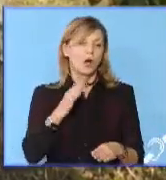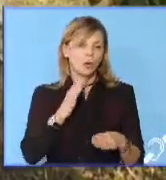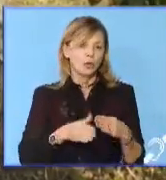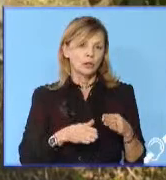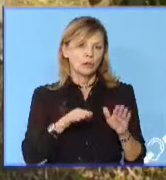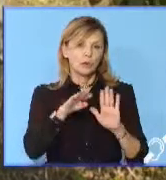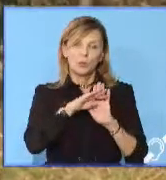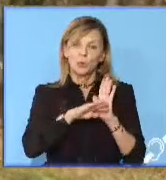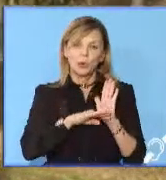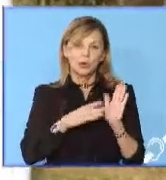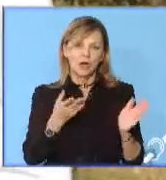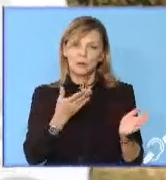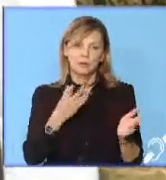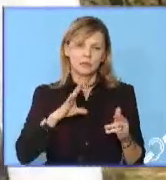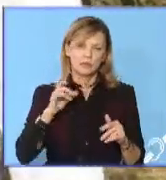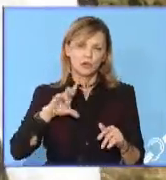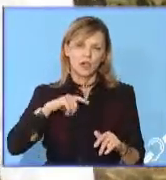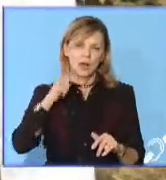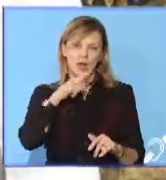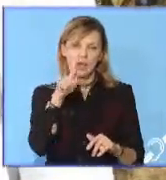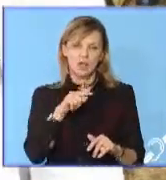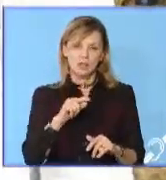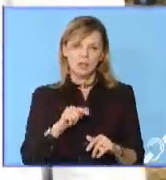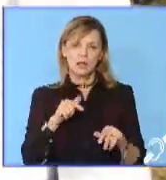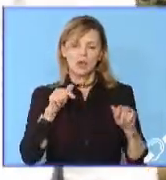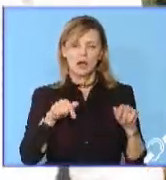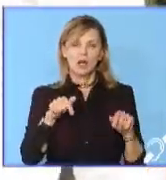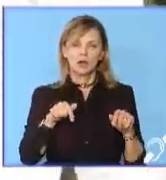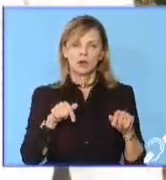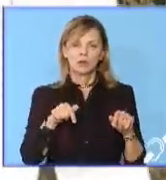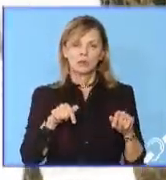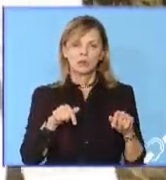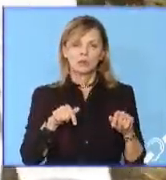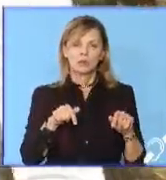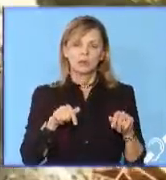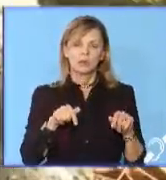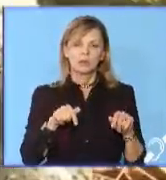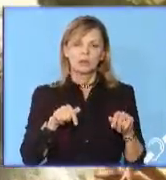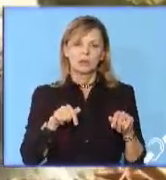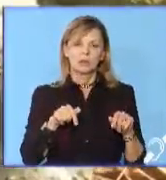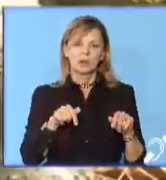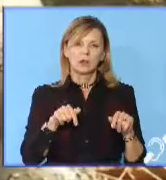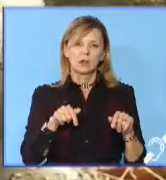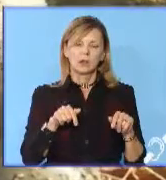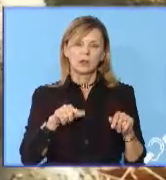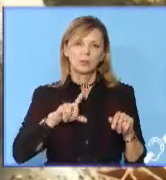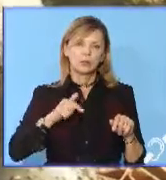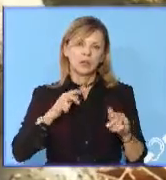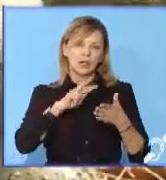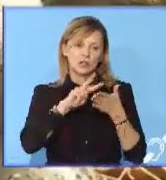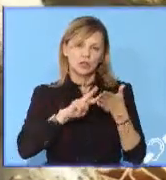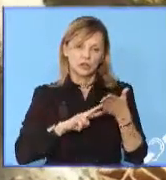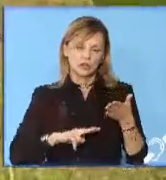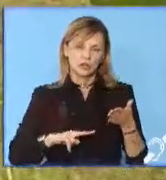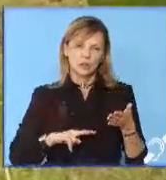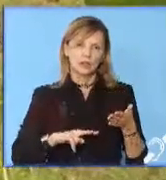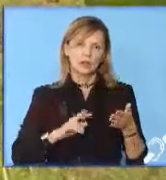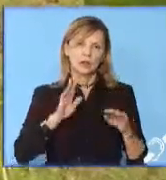vorbit, investiții pentru depozitare. La acest moment, ghidurile se află în dezbatere publică.